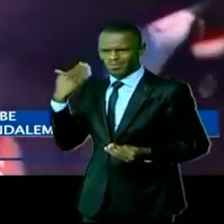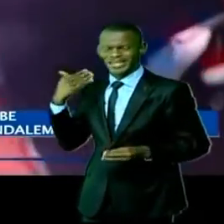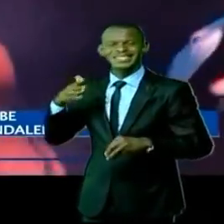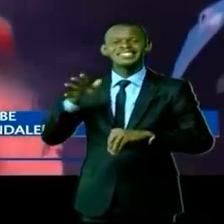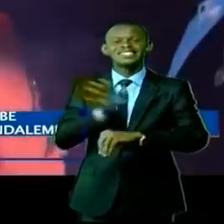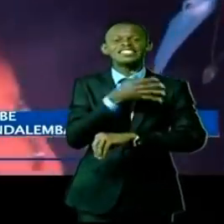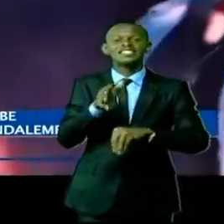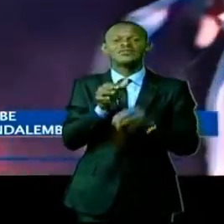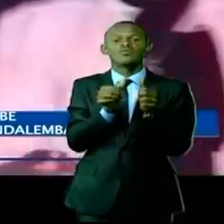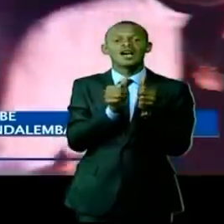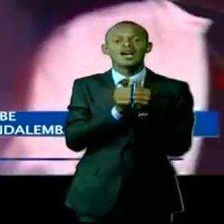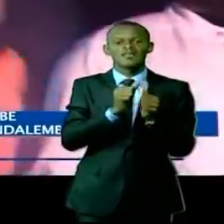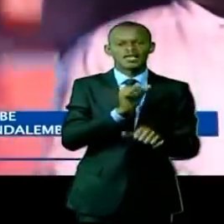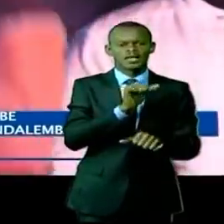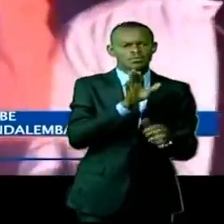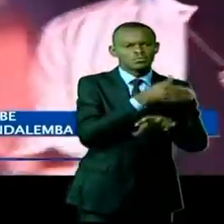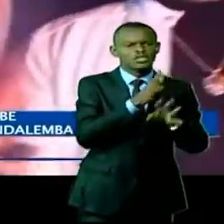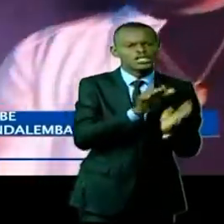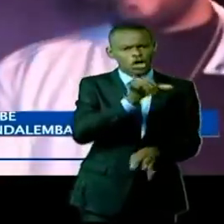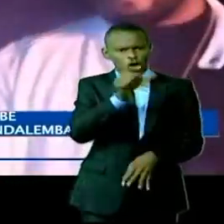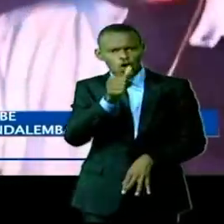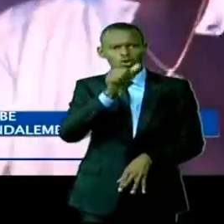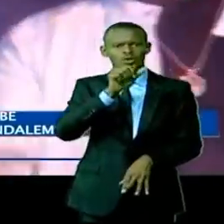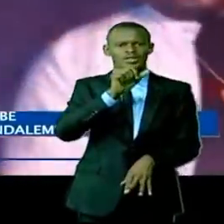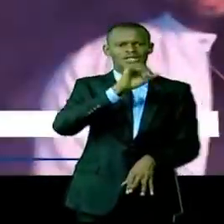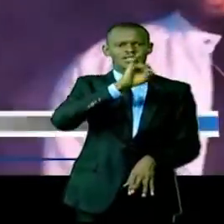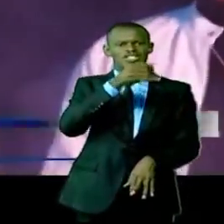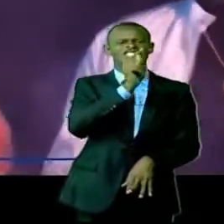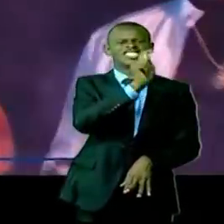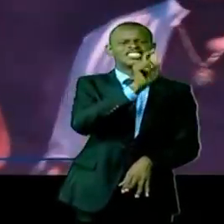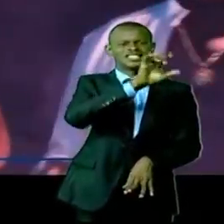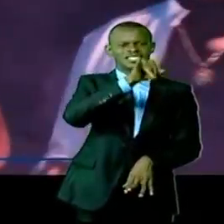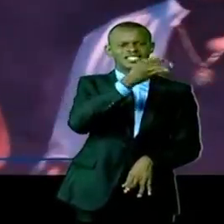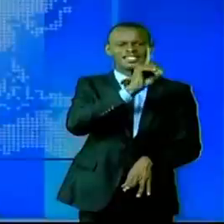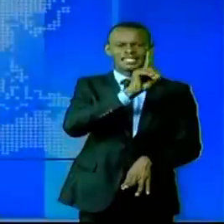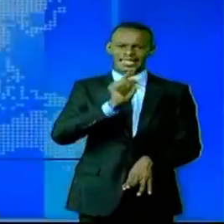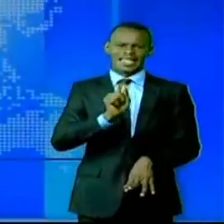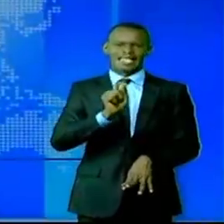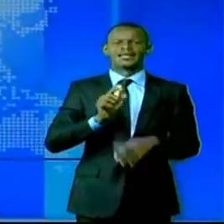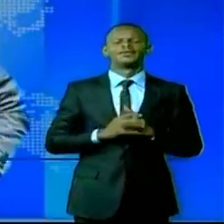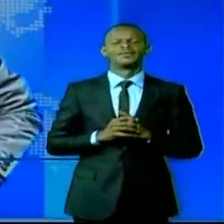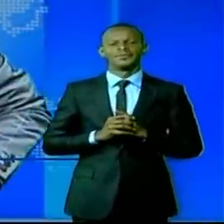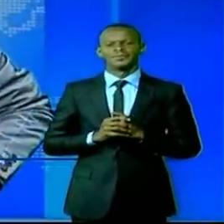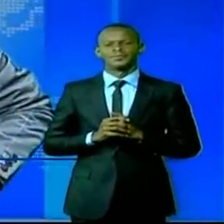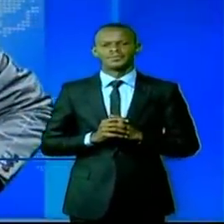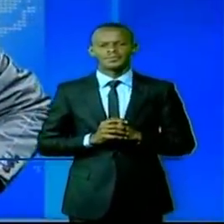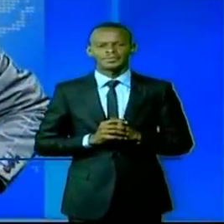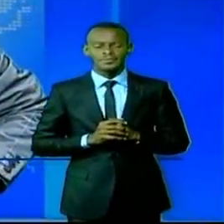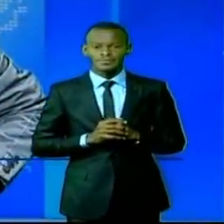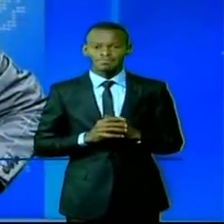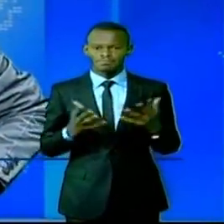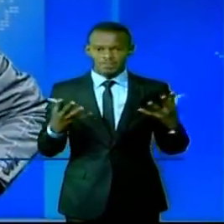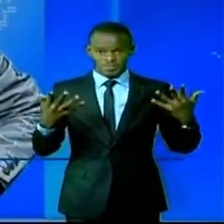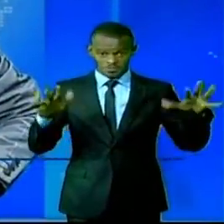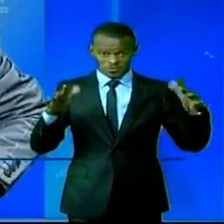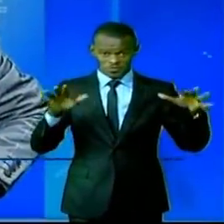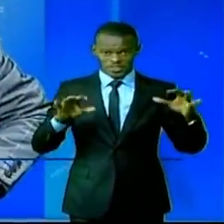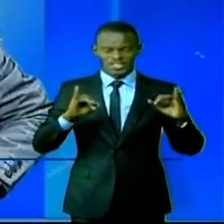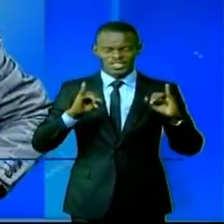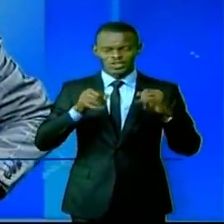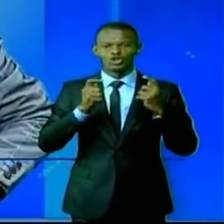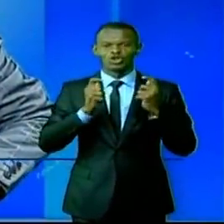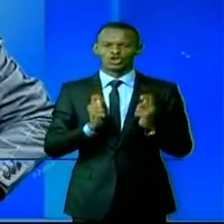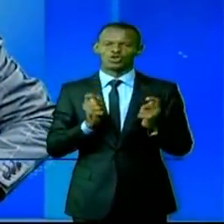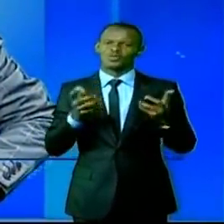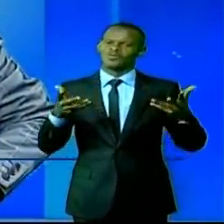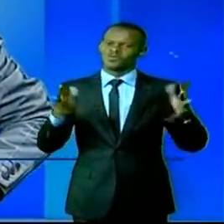lancé sur le marché du disque depuis le 14 février 2021. Et on termine ce journal par ce programme des obsèques